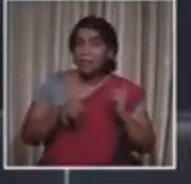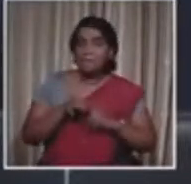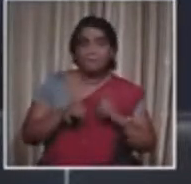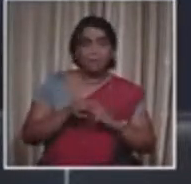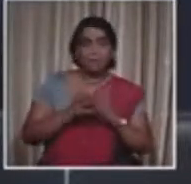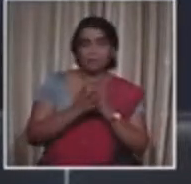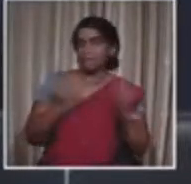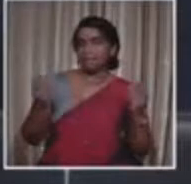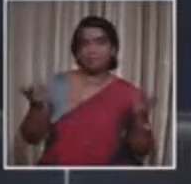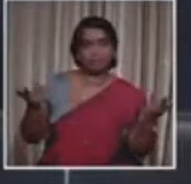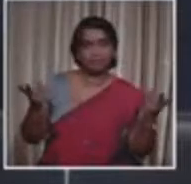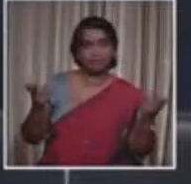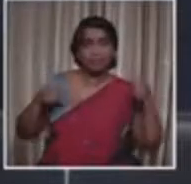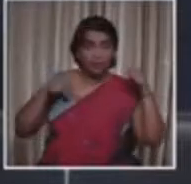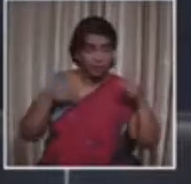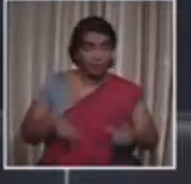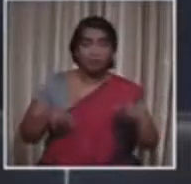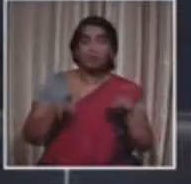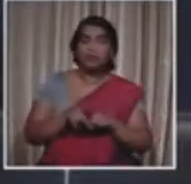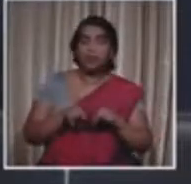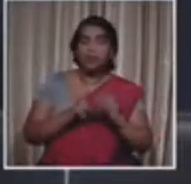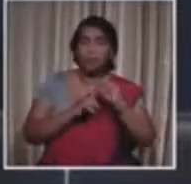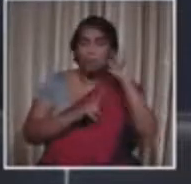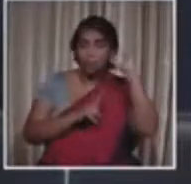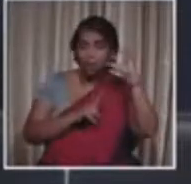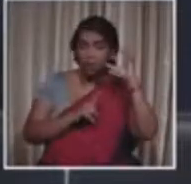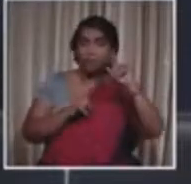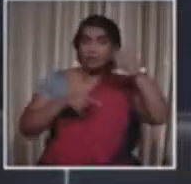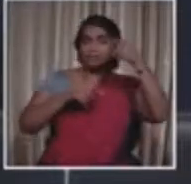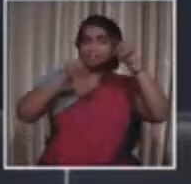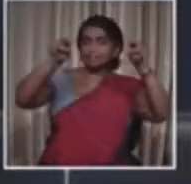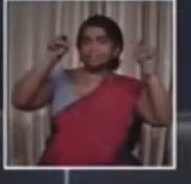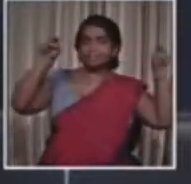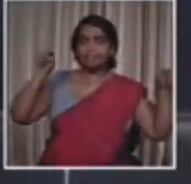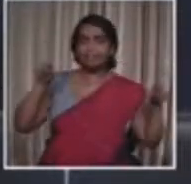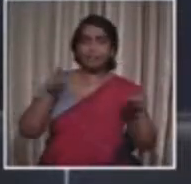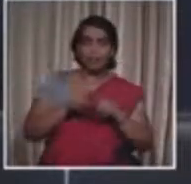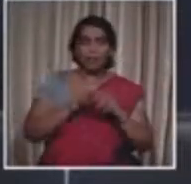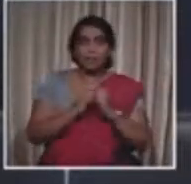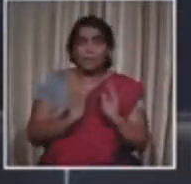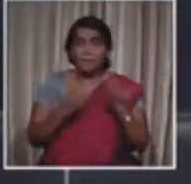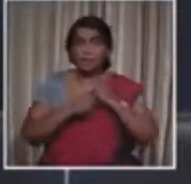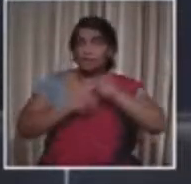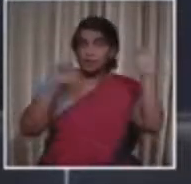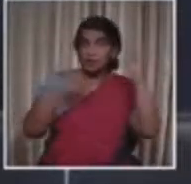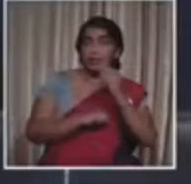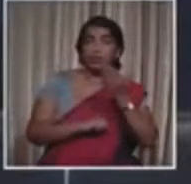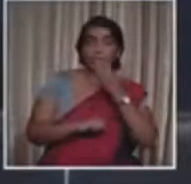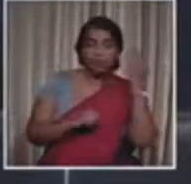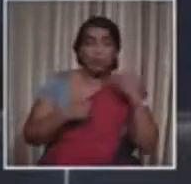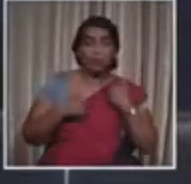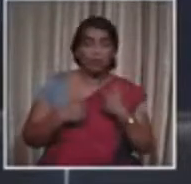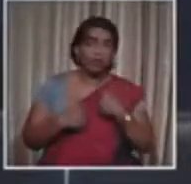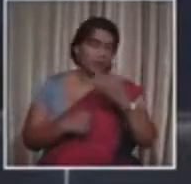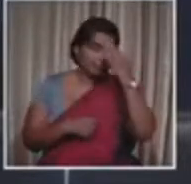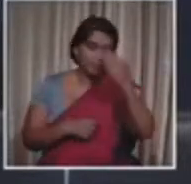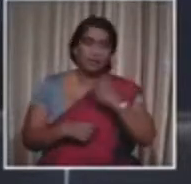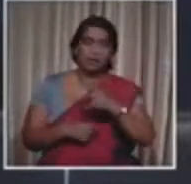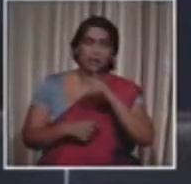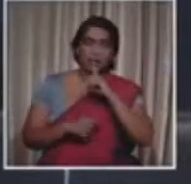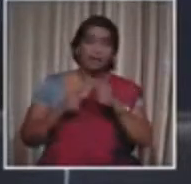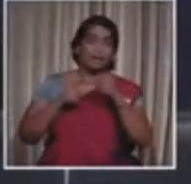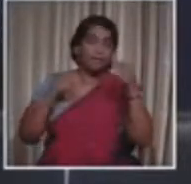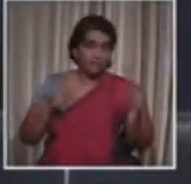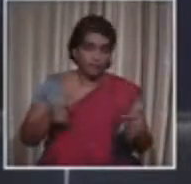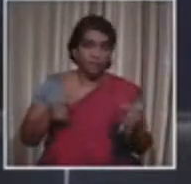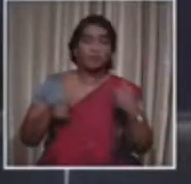විසඳෙන්නේ නැහැ අද එන හැටියට පොල් ගහවල අනික් තැන්වල මේ ඔක්කොම ආරම්භ වෙන්න පුළුවන් අපි කොහොම හරි මම ඉල්ලන්නේ